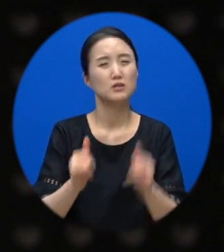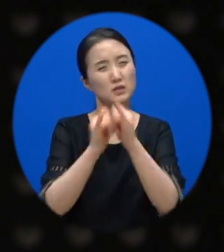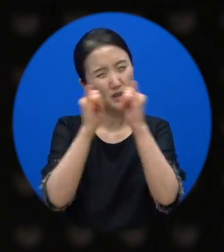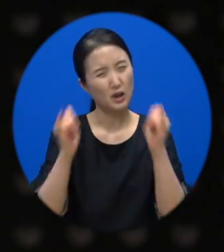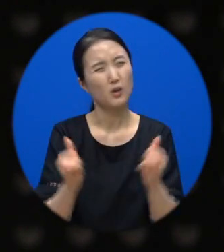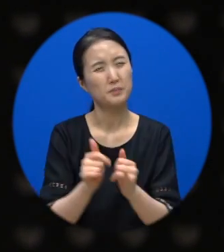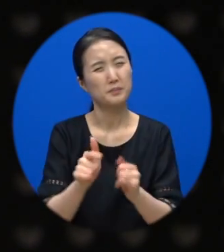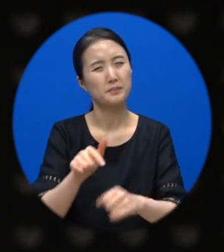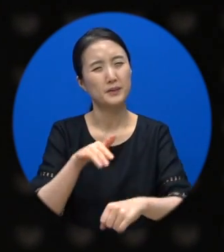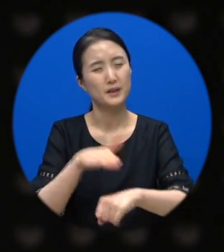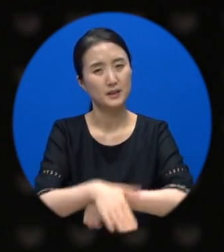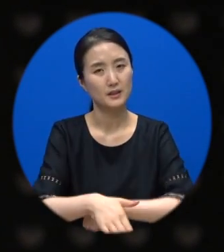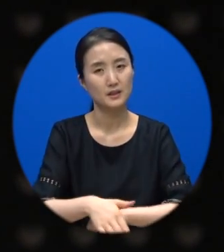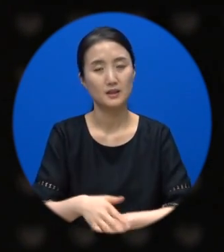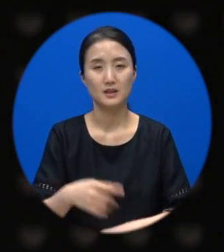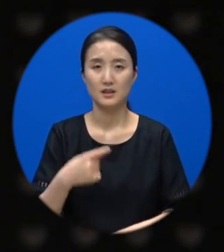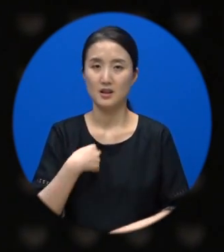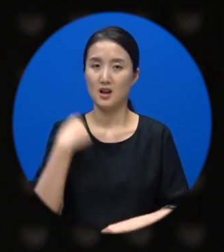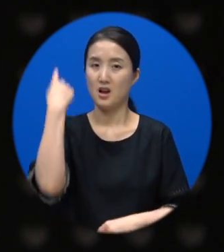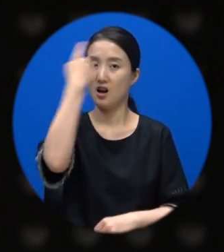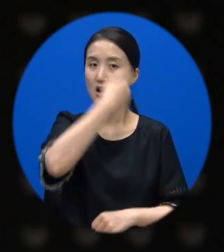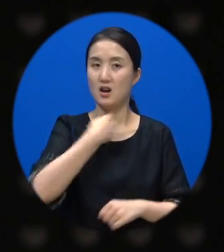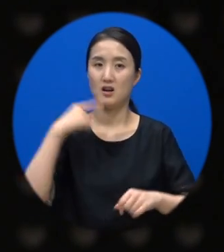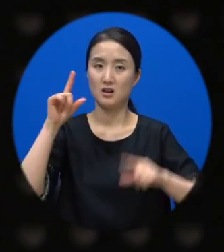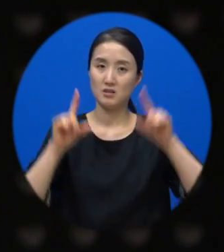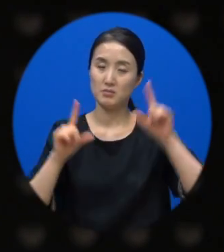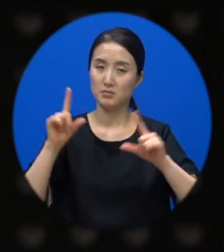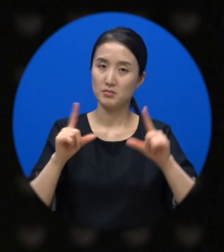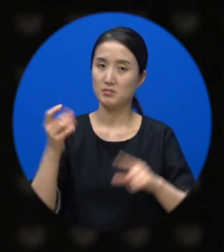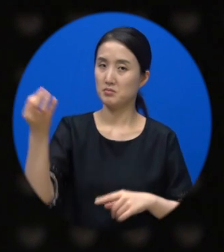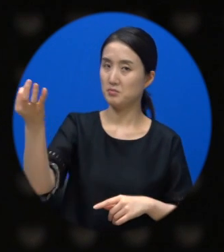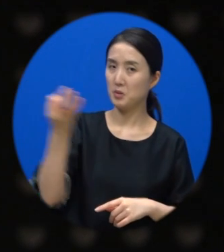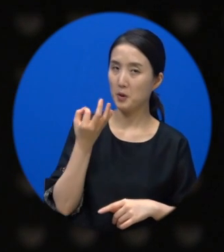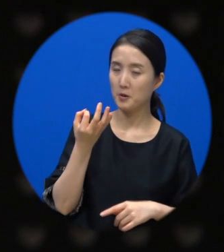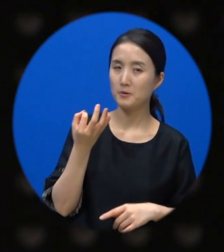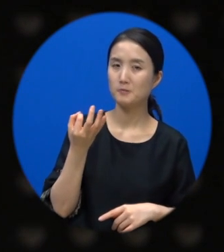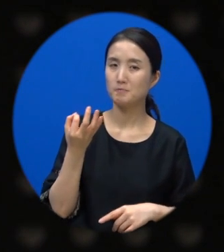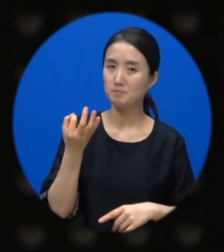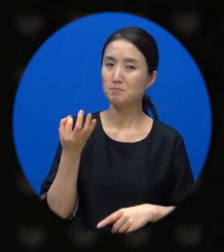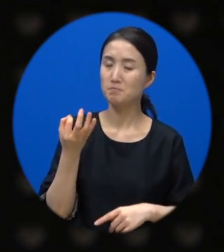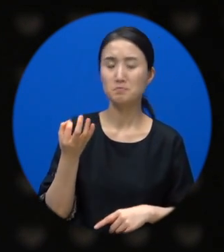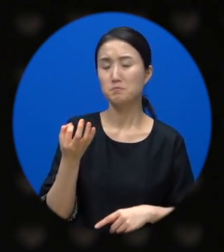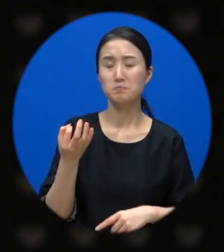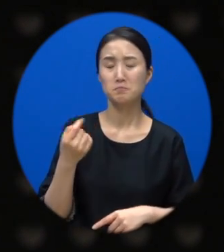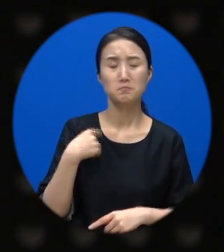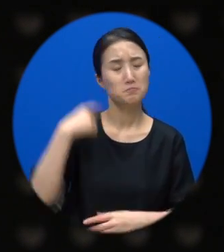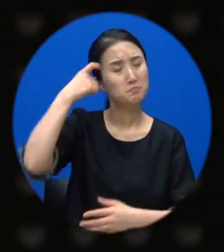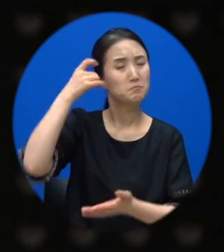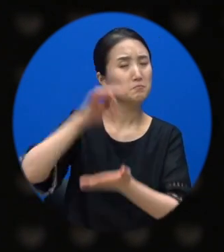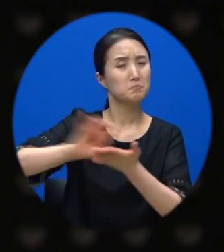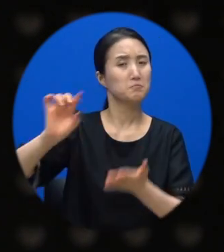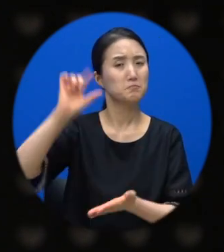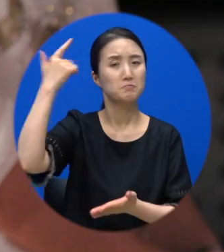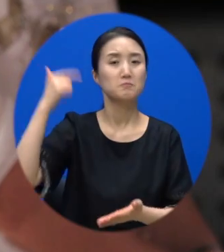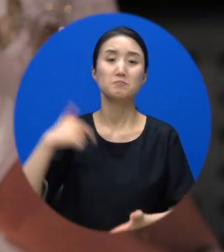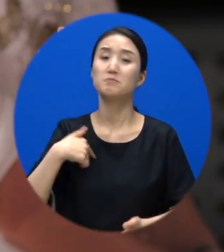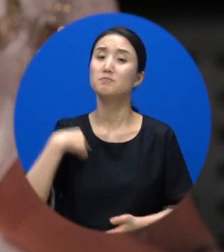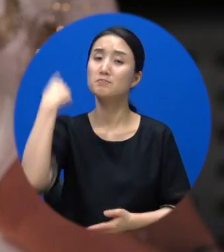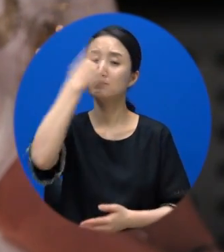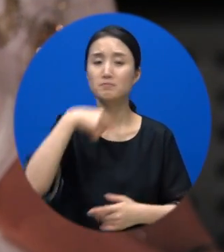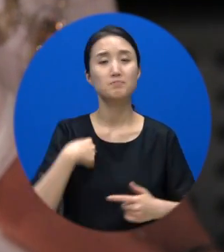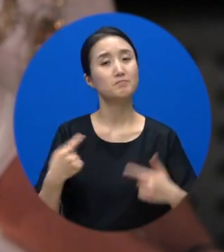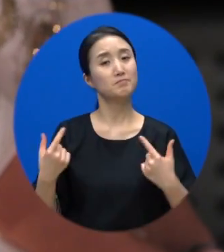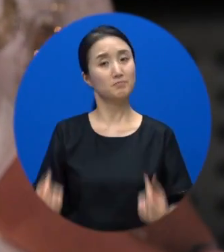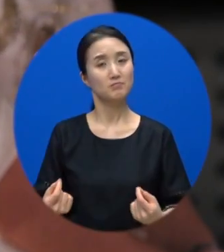사람이 나를 외모로 판단을 해도 내가 상처받지 않을 만큼 자존감이 튼튼하다. 이러면 아무 상관없어요.